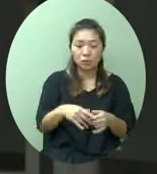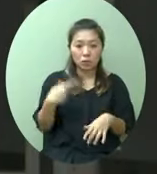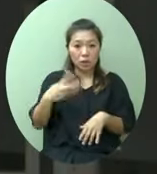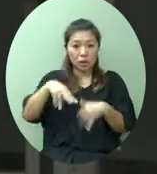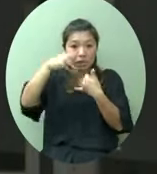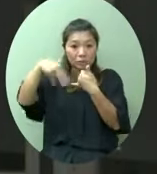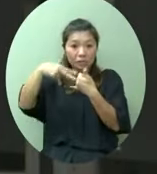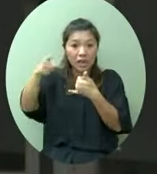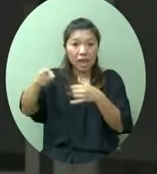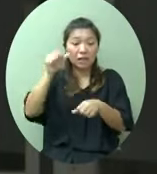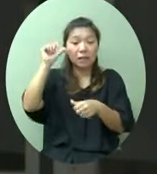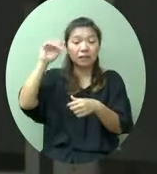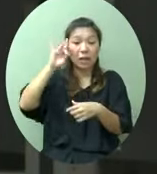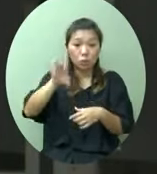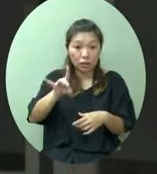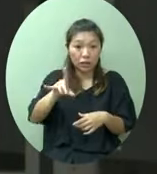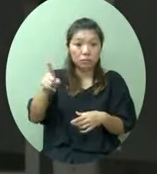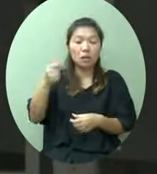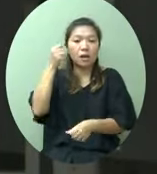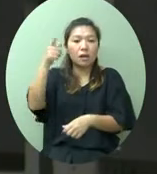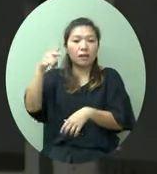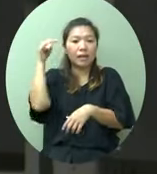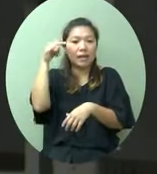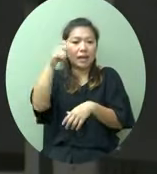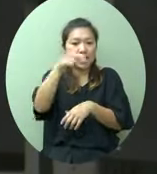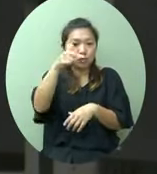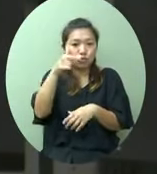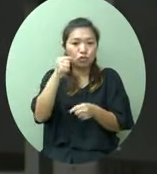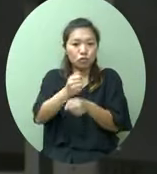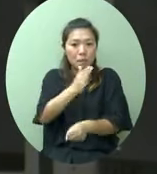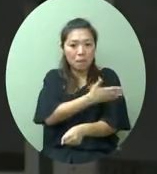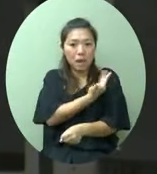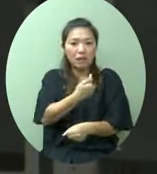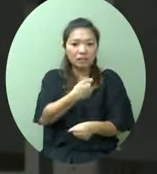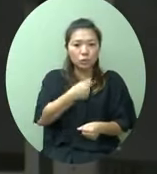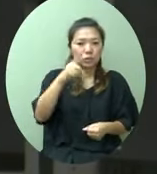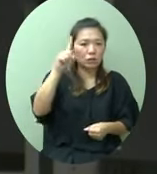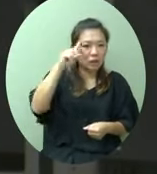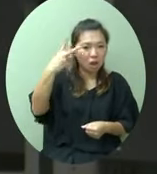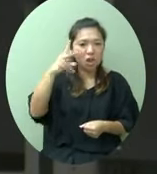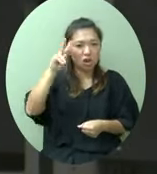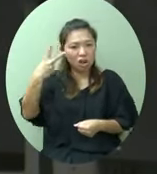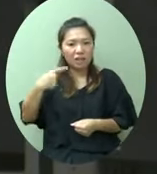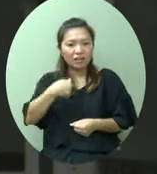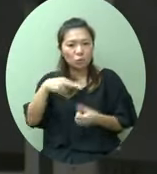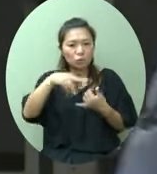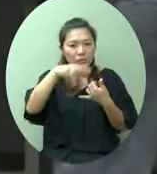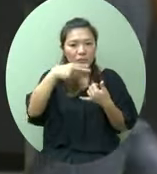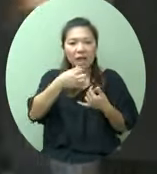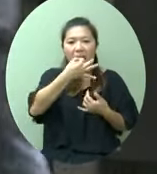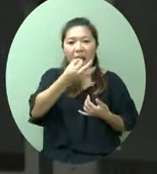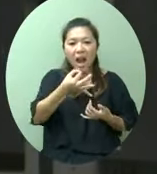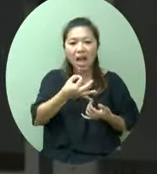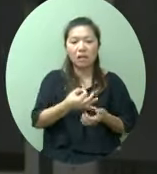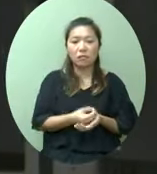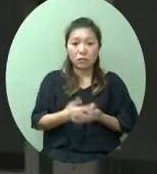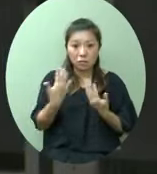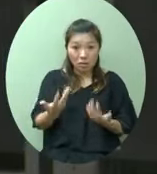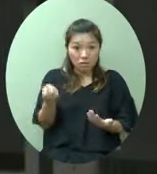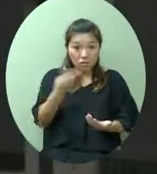店人員、機場員工假日需要核酸檢測。特區政府係咪會唔會進一